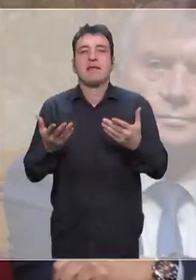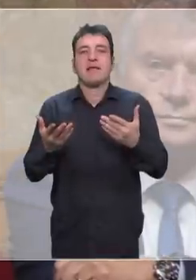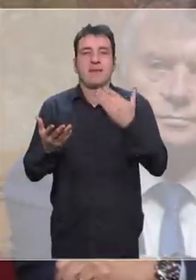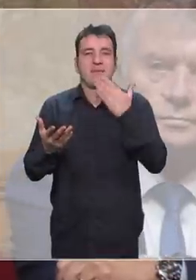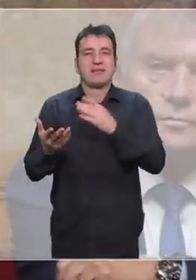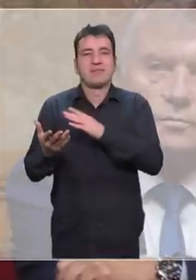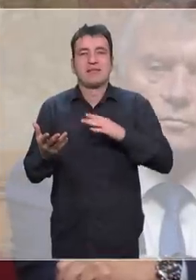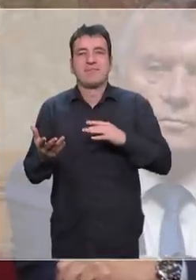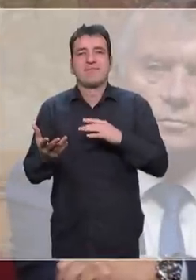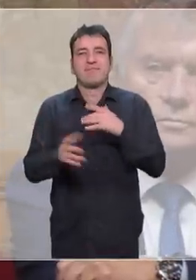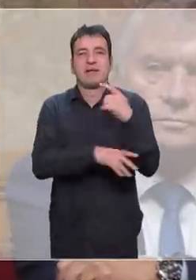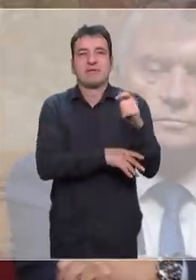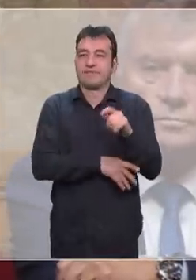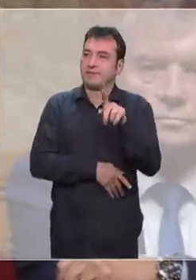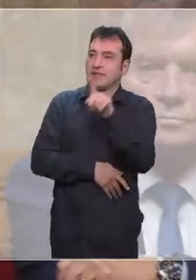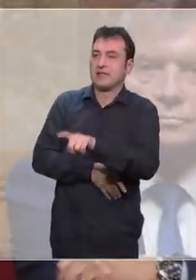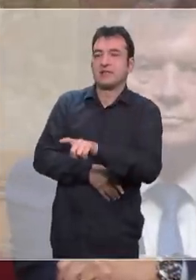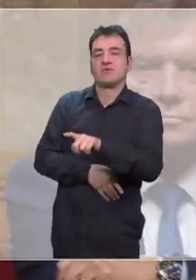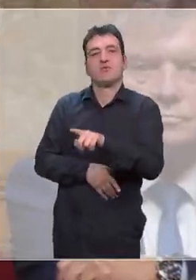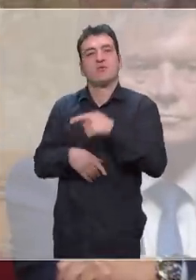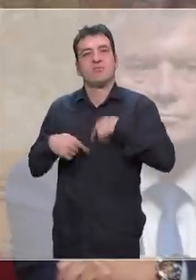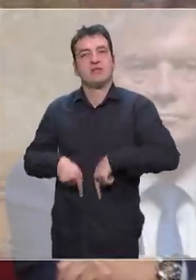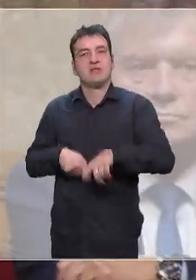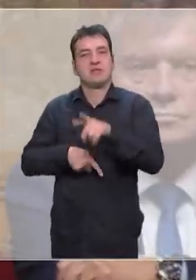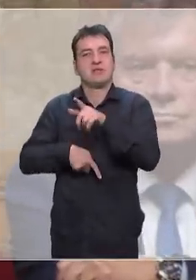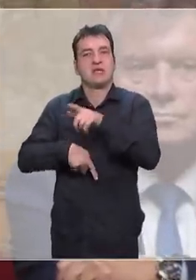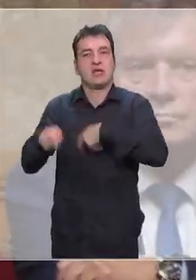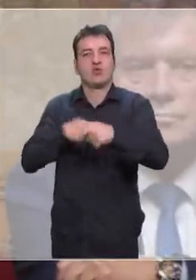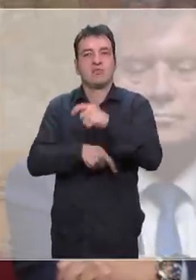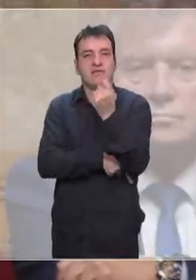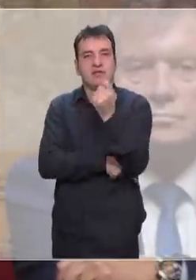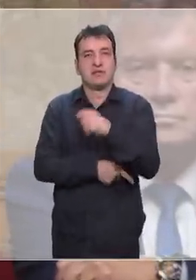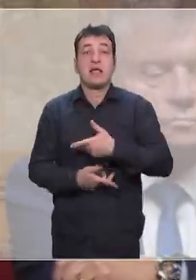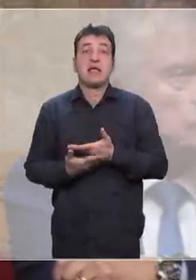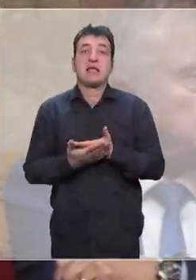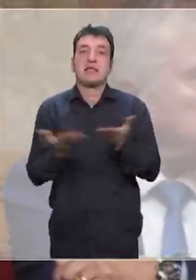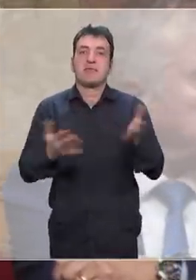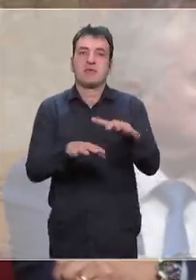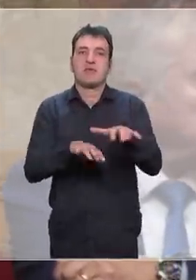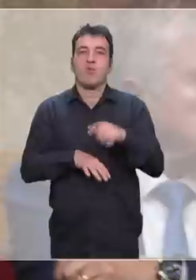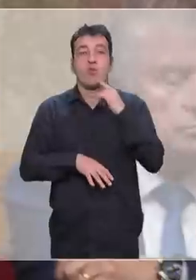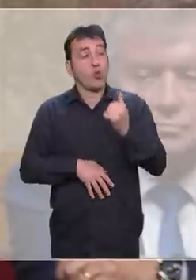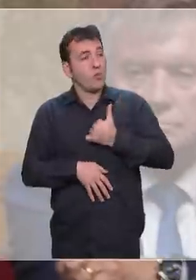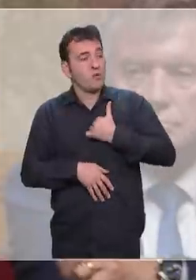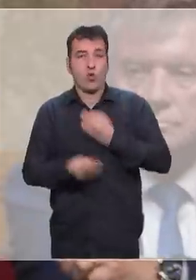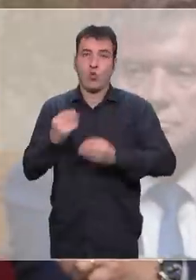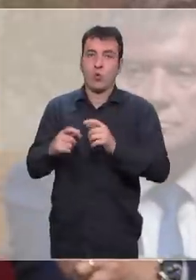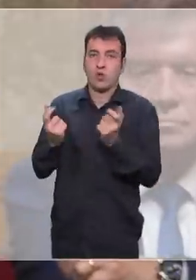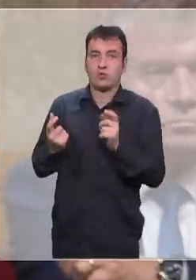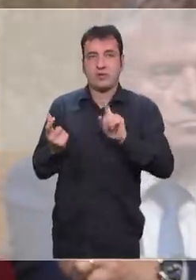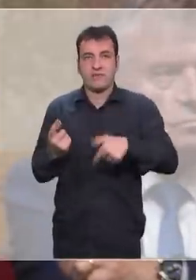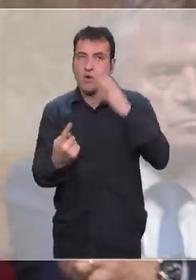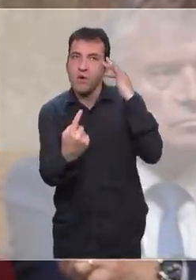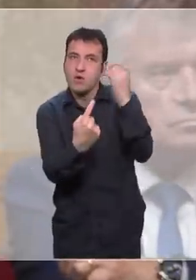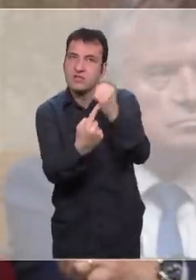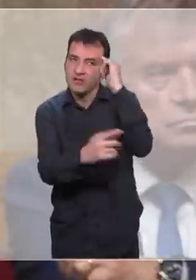s'adresse à Monsieur le ministre de l'Économie et des Finances. La simplification administrative pour les particuliers ou pour les entreprises doit être un